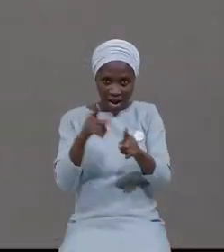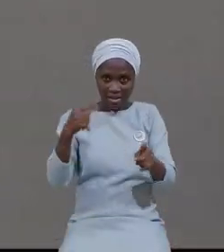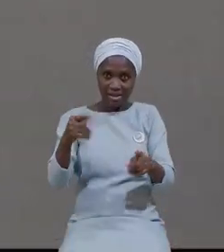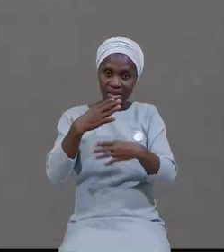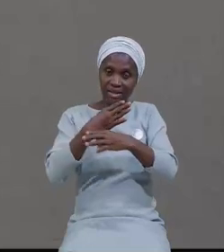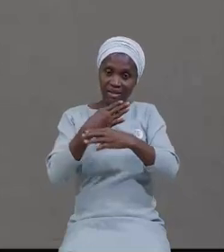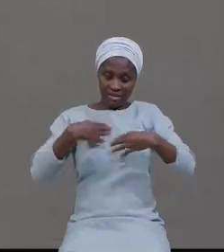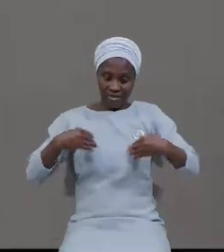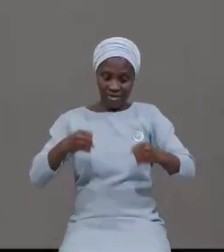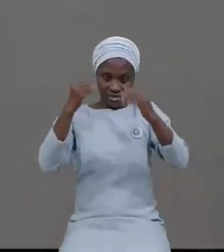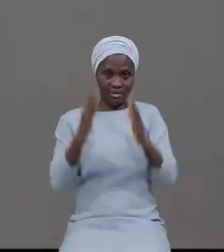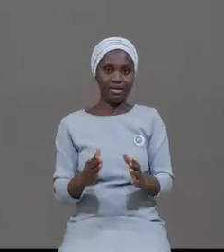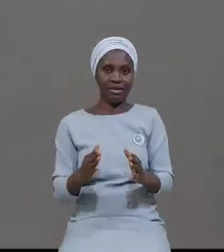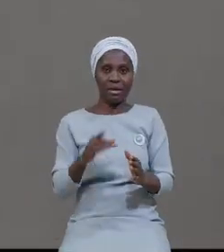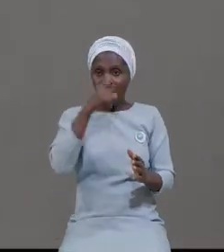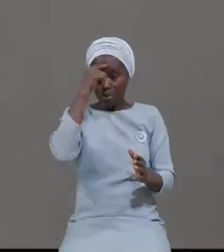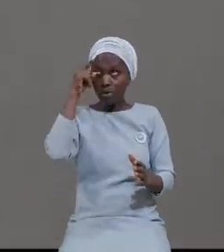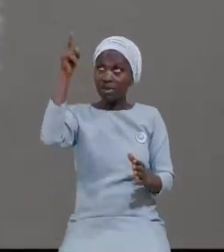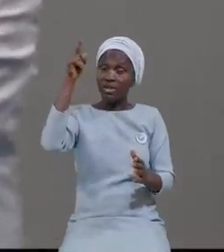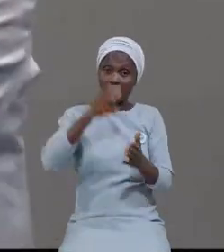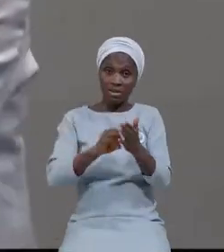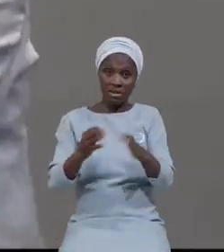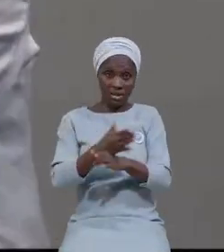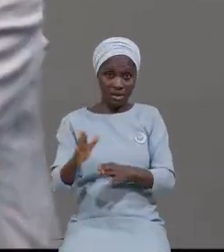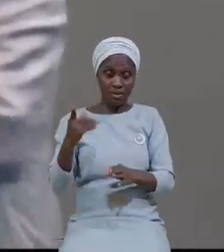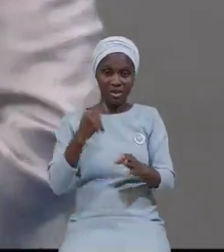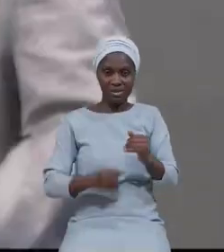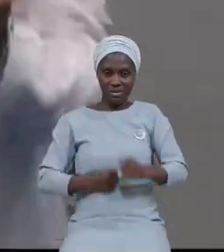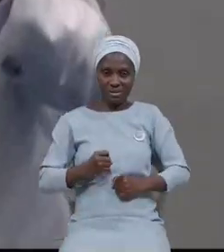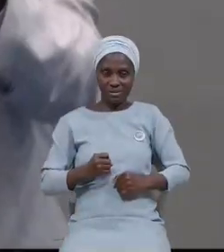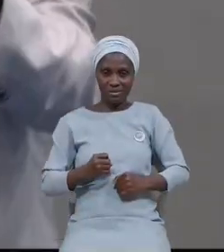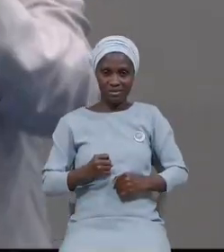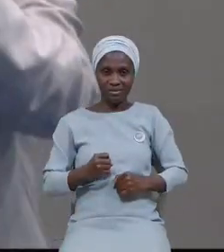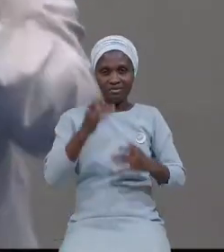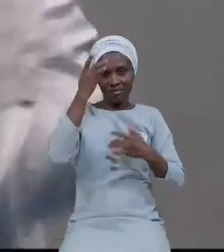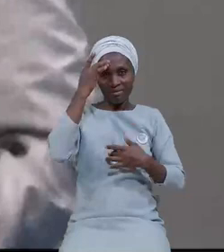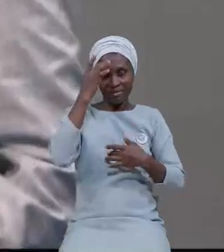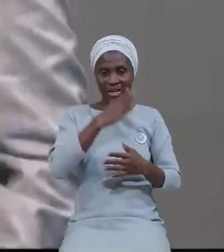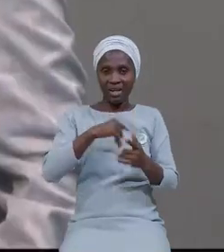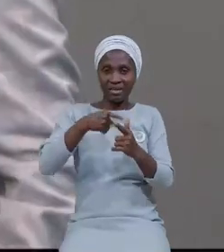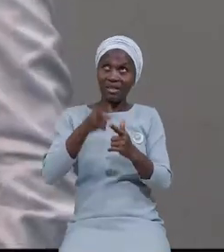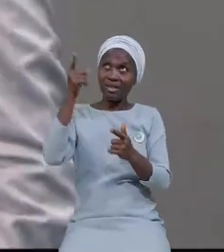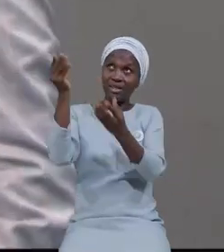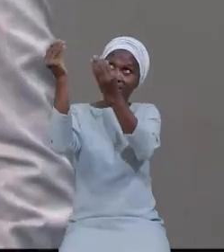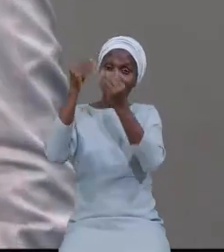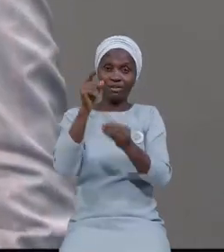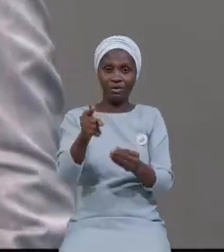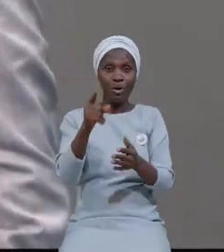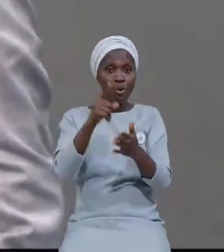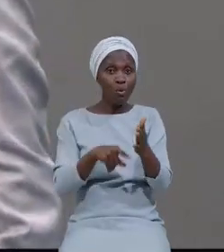qu'il ôte la maladie et la souffrance alors te donne ce qu'il te